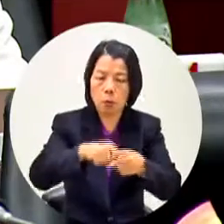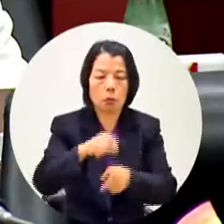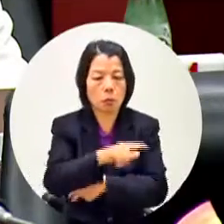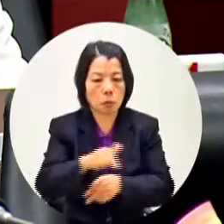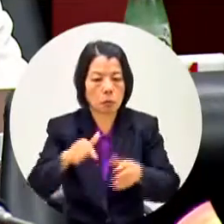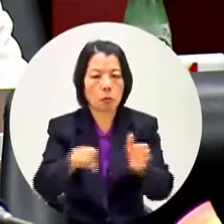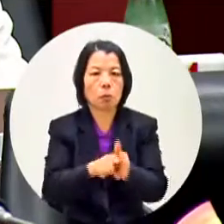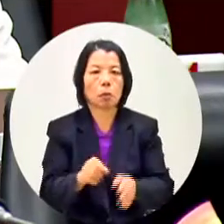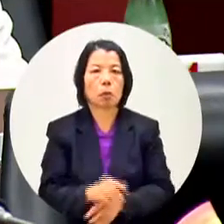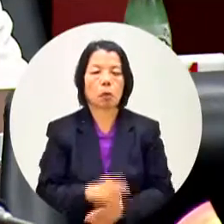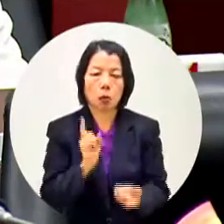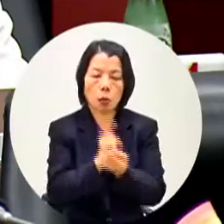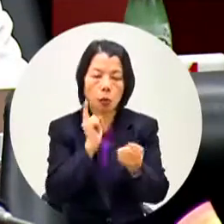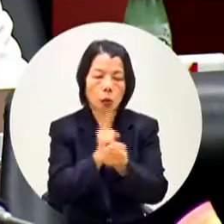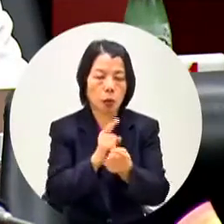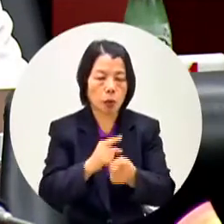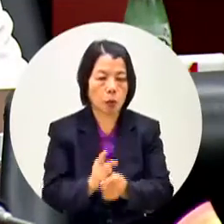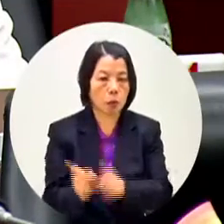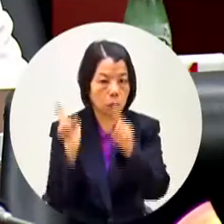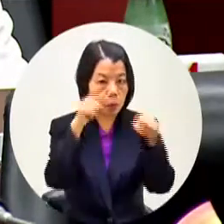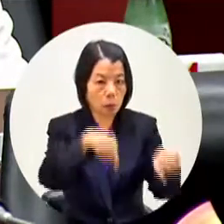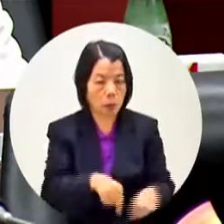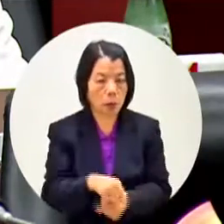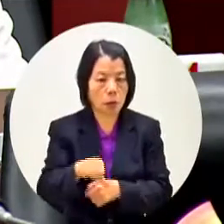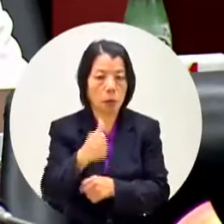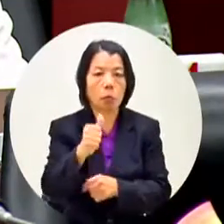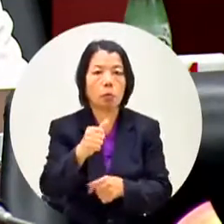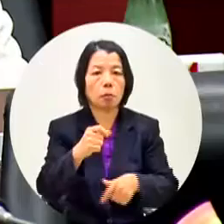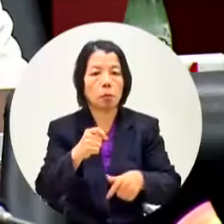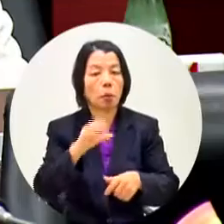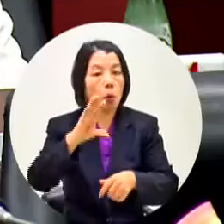购了一些加工的机制，但是面对一天好